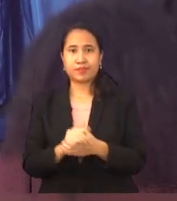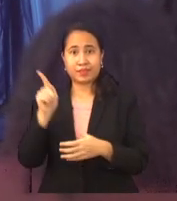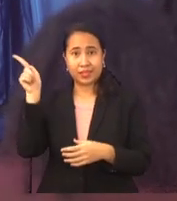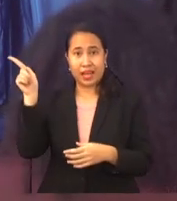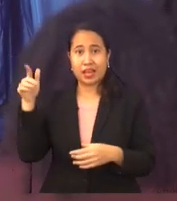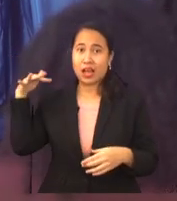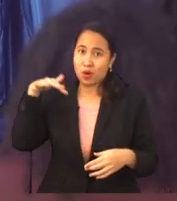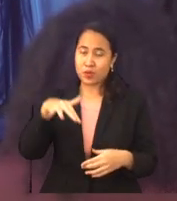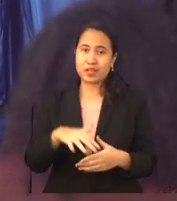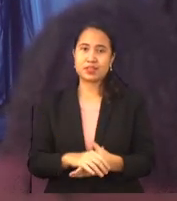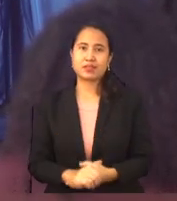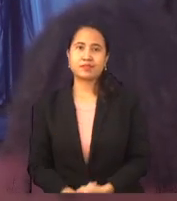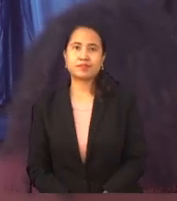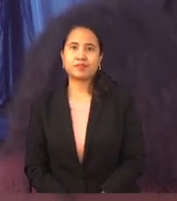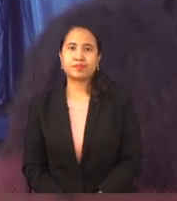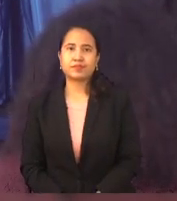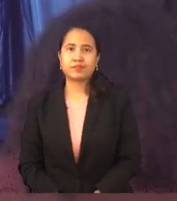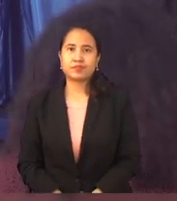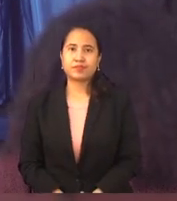is.